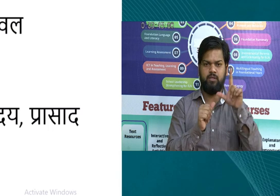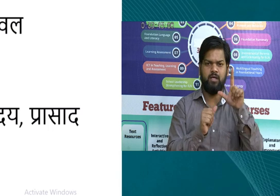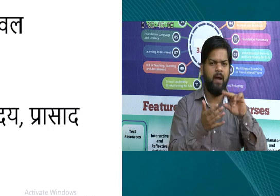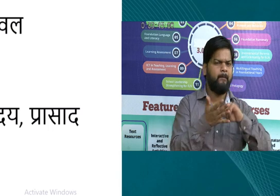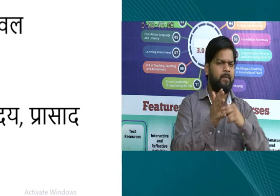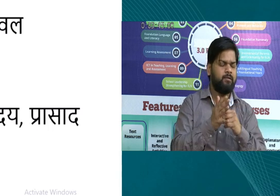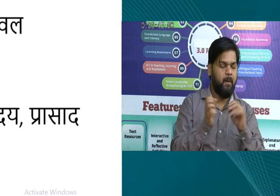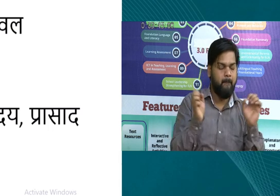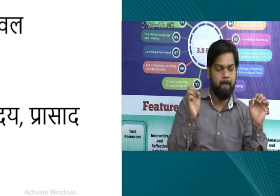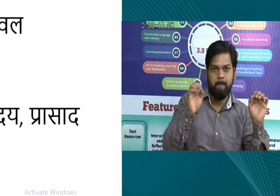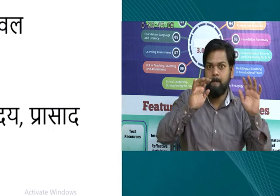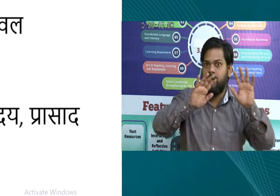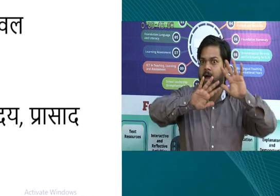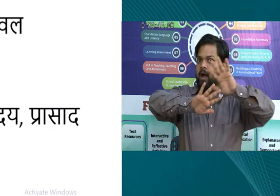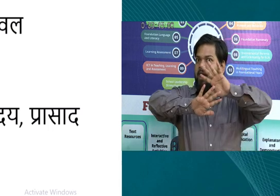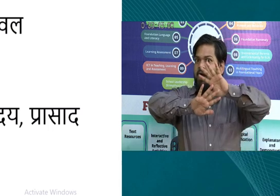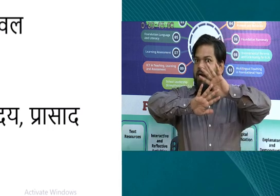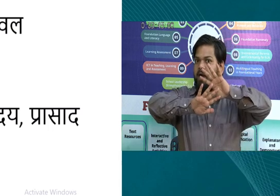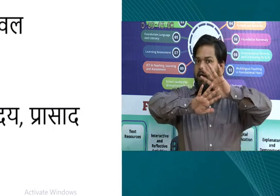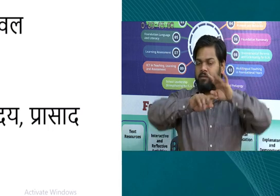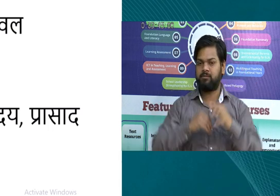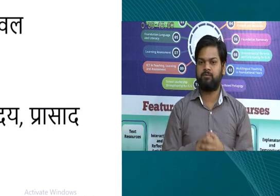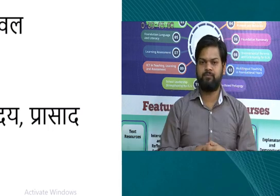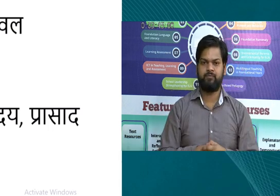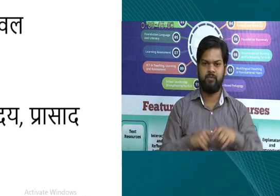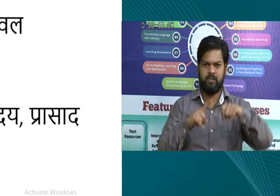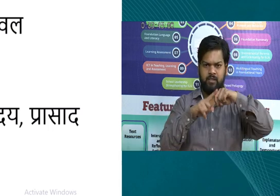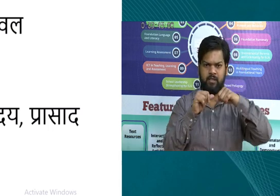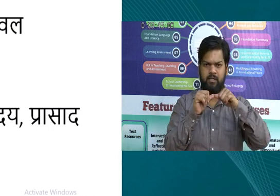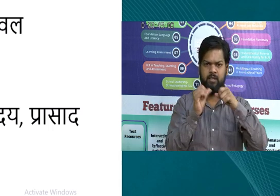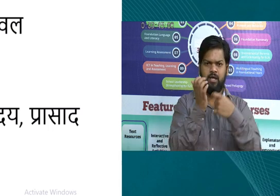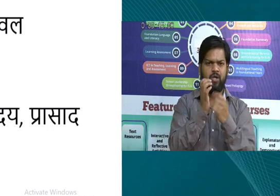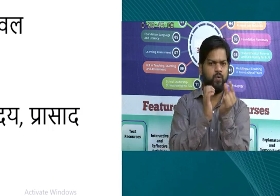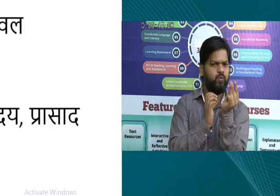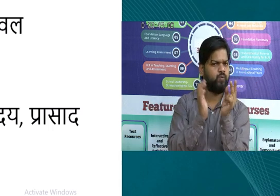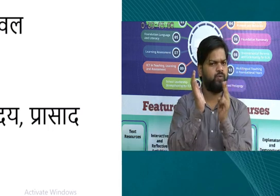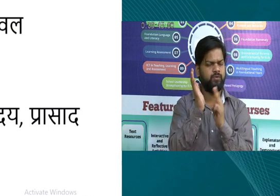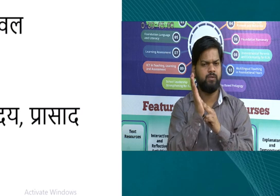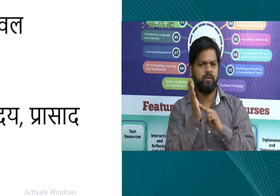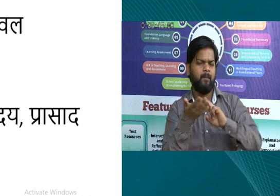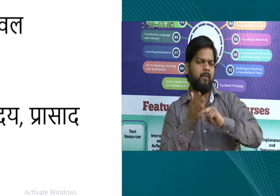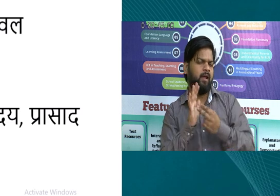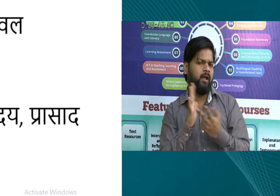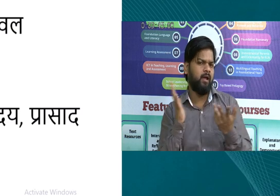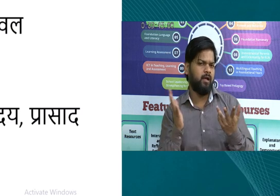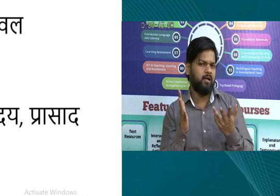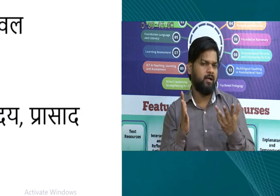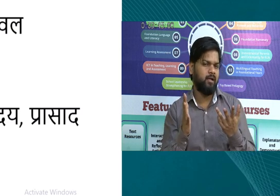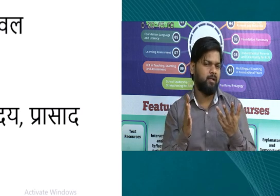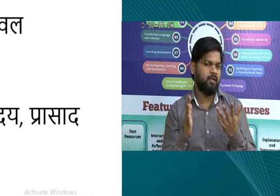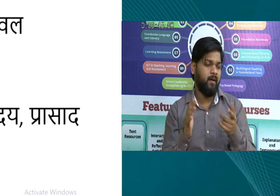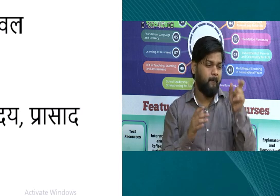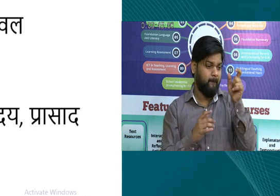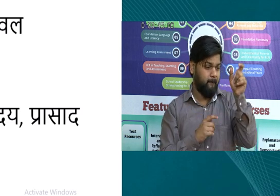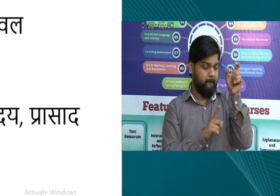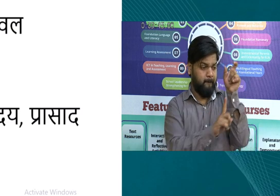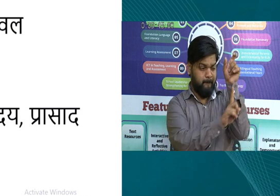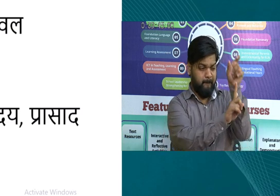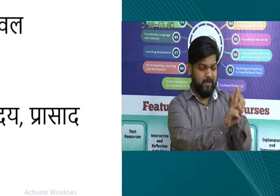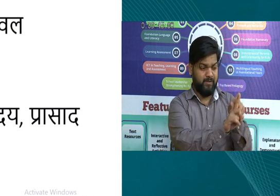शब्द है करूं विद्नावित यानी जो अंदर से जिसके अंदर दुख तकलीफ से भारत हुई कोई